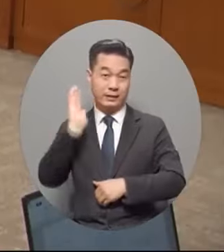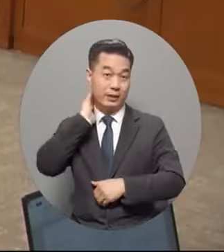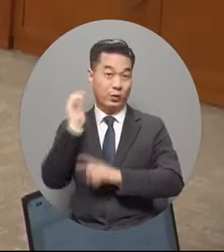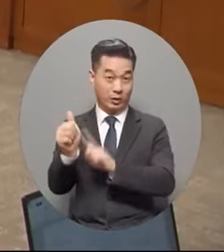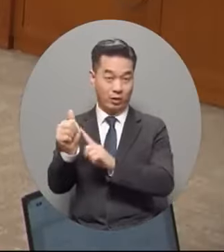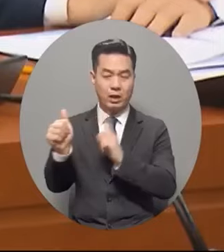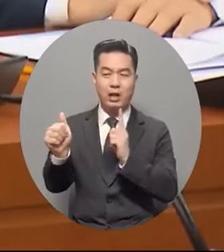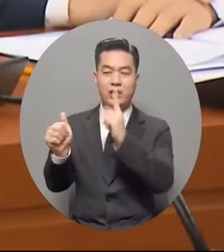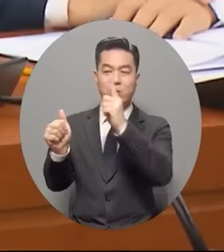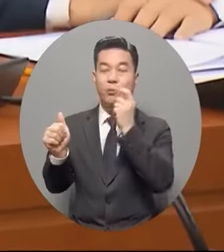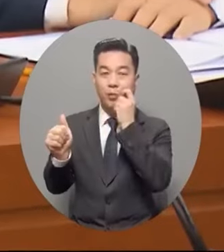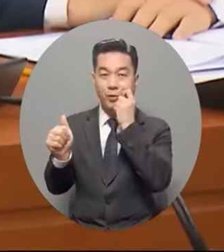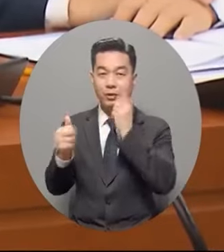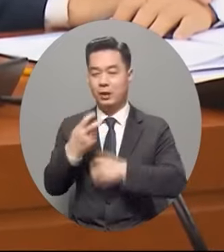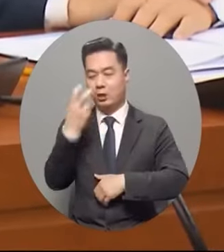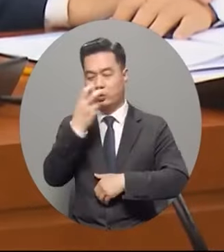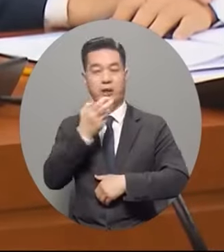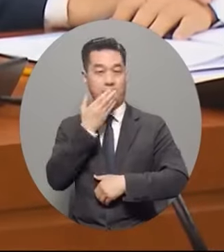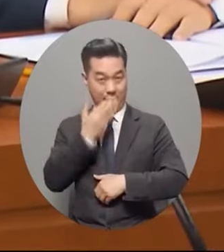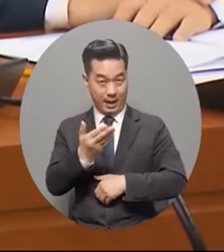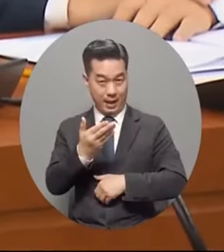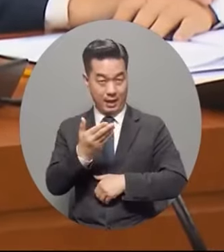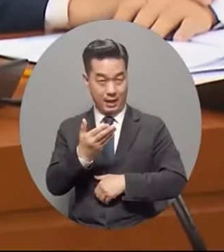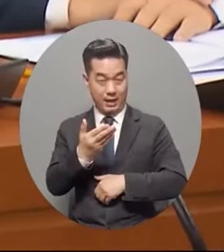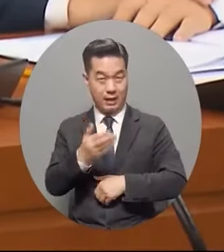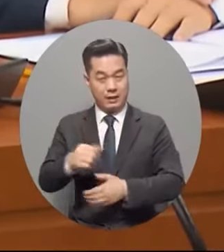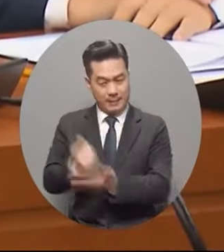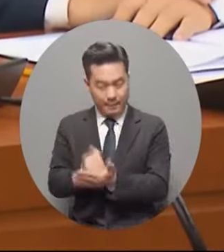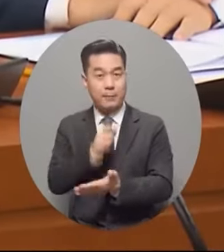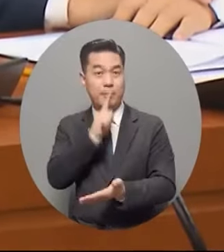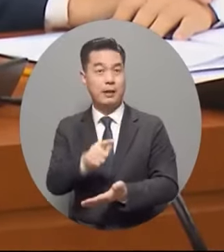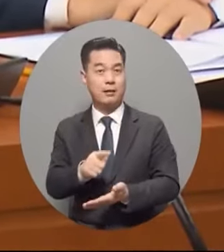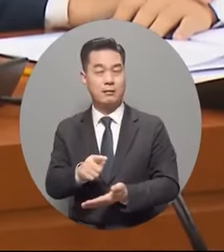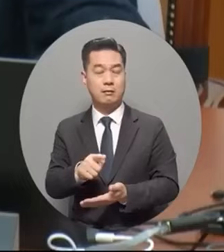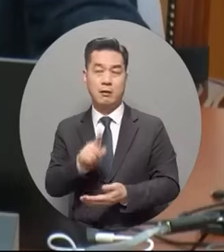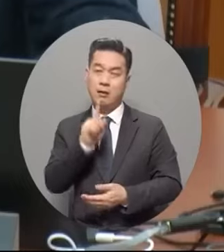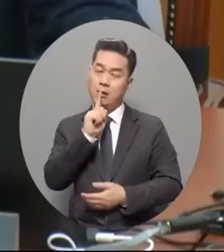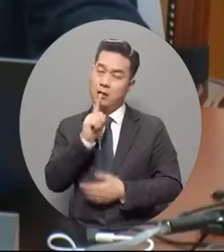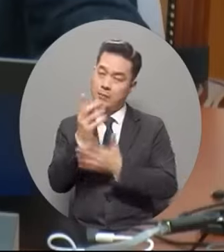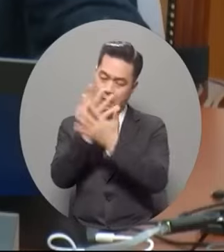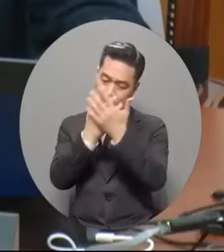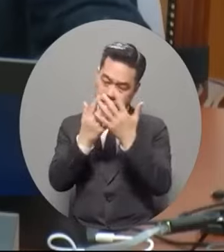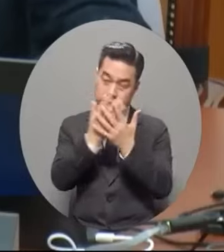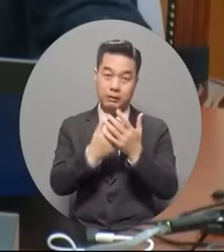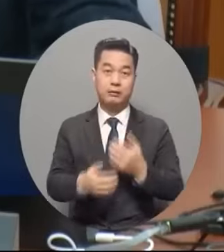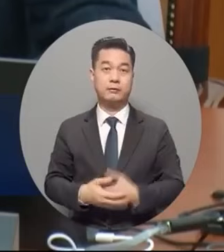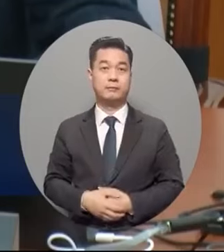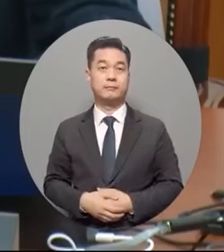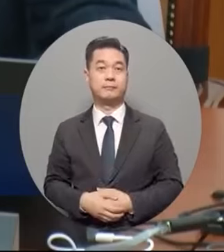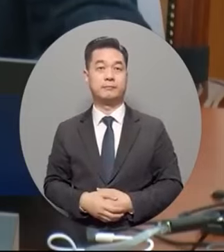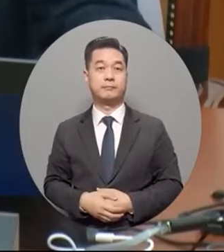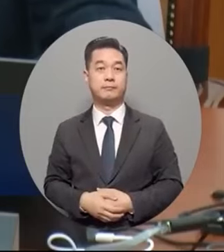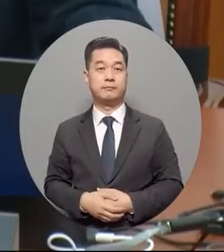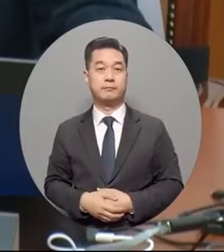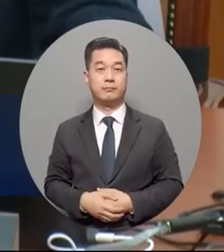기소만 못할 뿐 조사는 가능하다고 다그치자 말끝을 흐렸습니다. 원론적으로